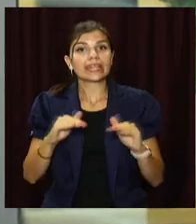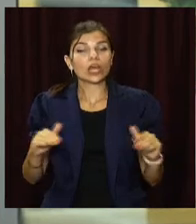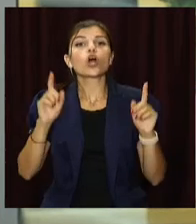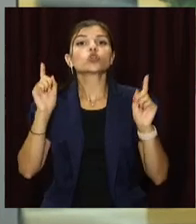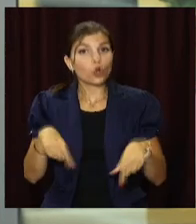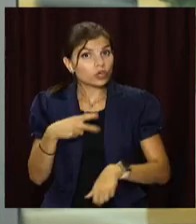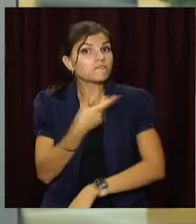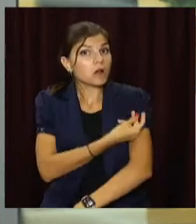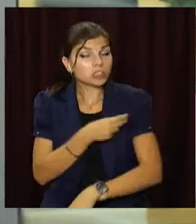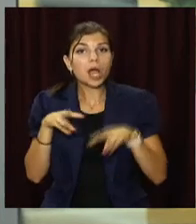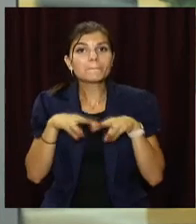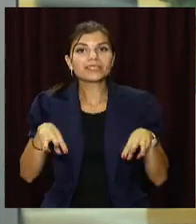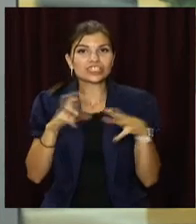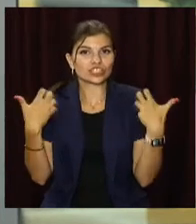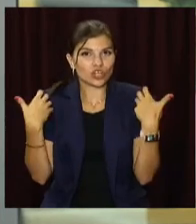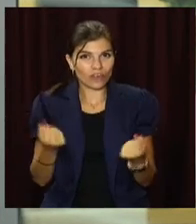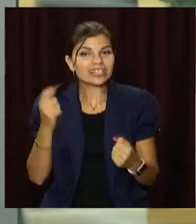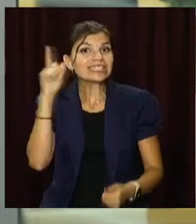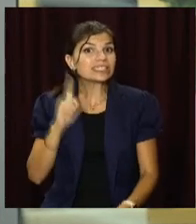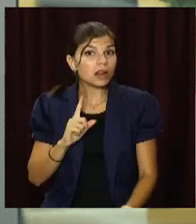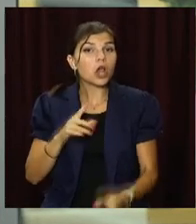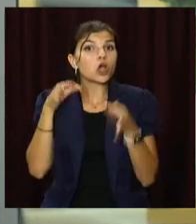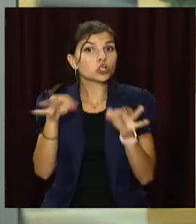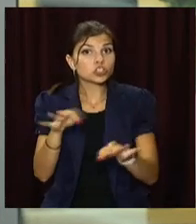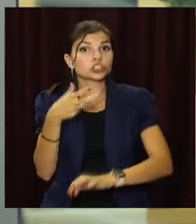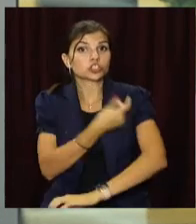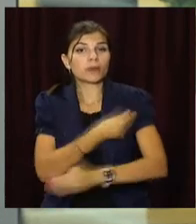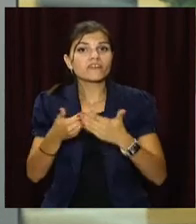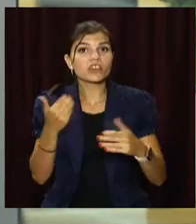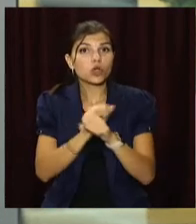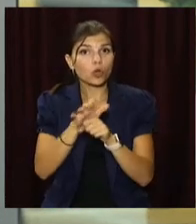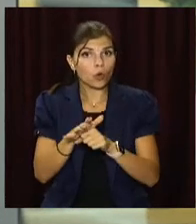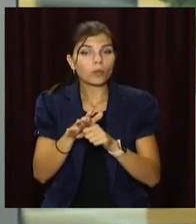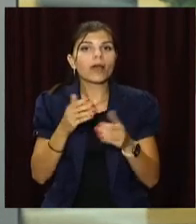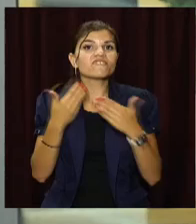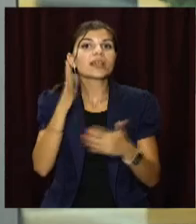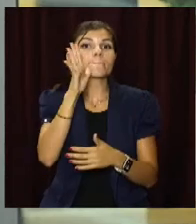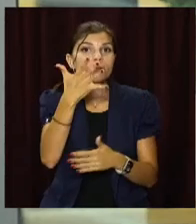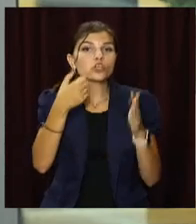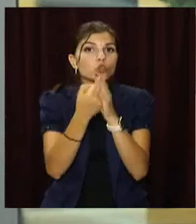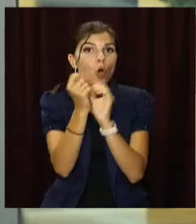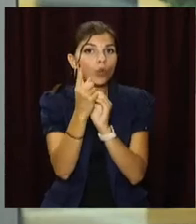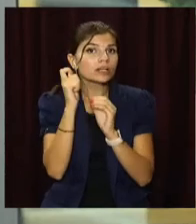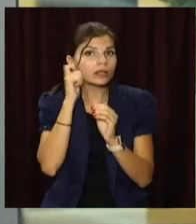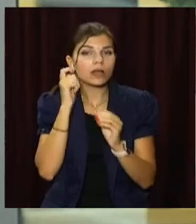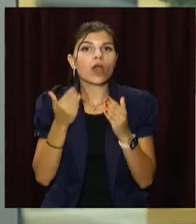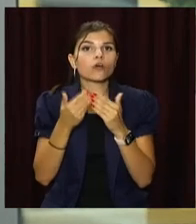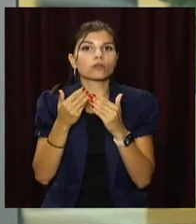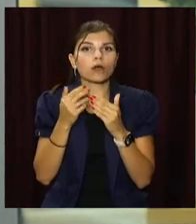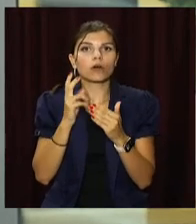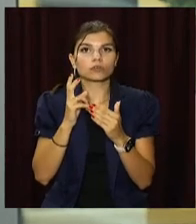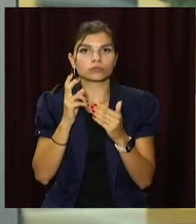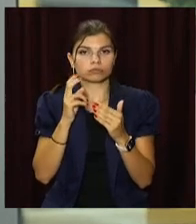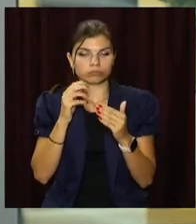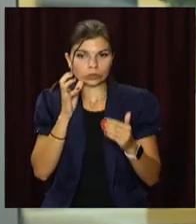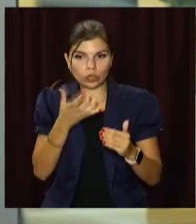охорони здоров'я Ізраїлю дозволило щепити від ковід громадян від 5 до 11 років із серйозними захворюваннями, у